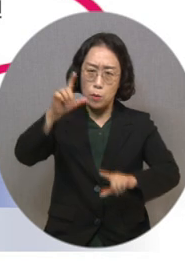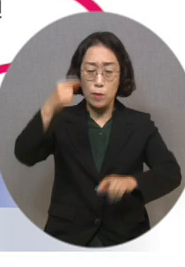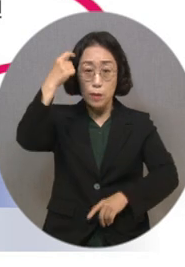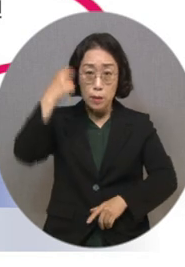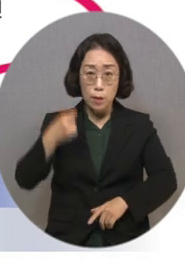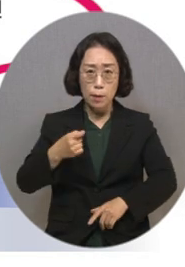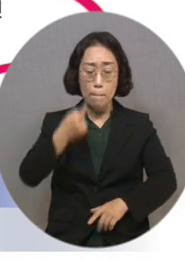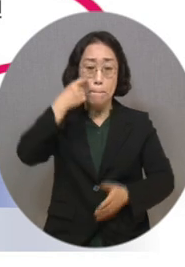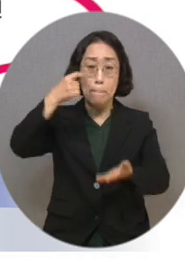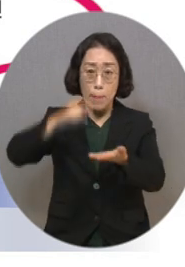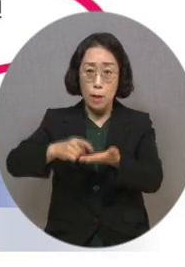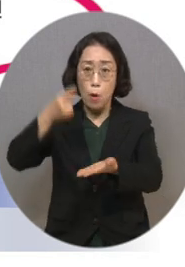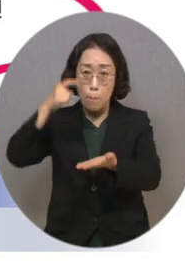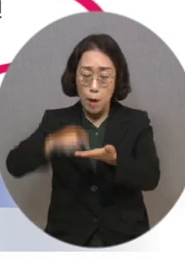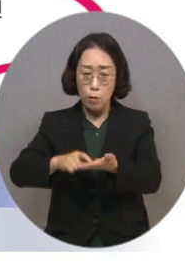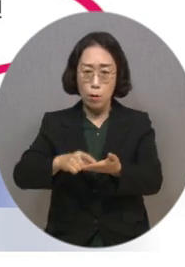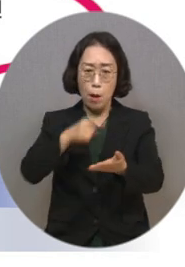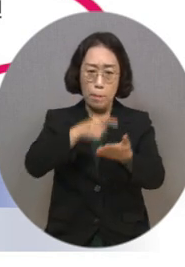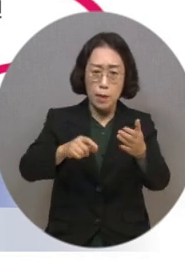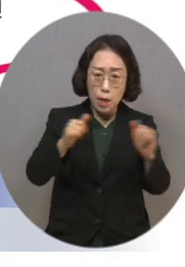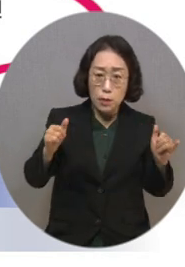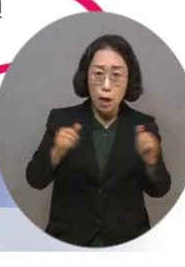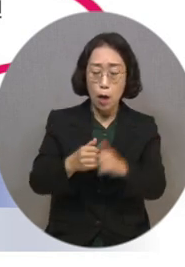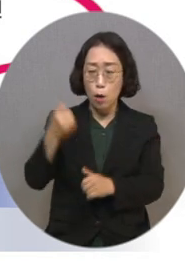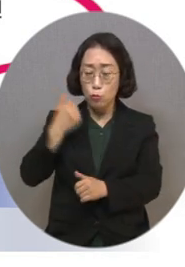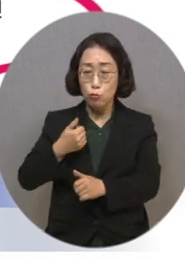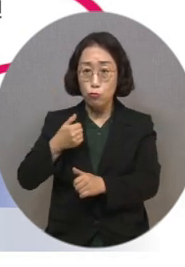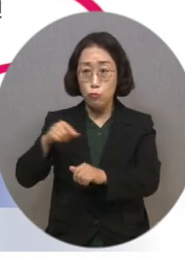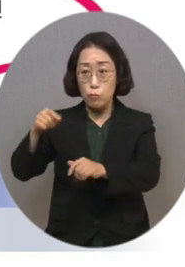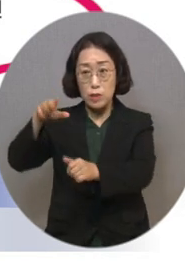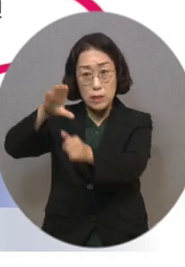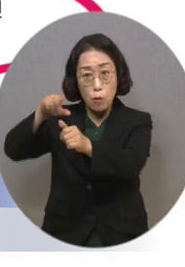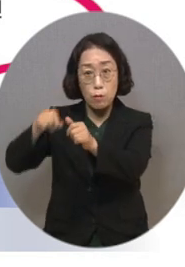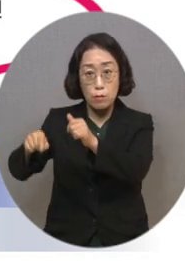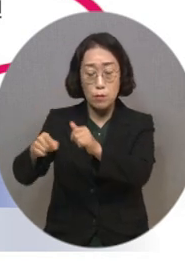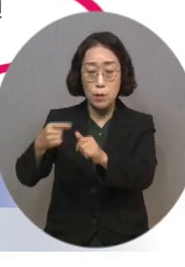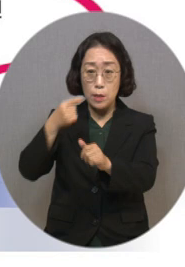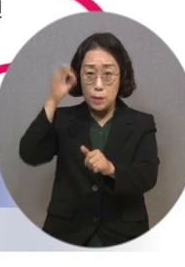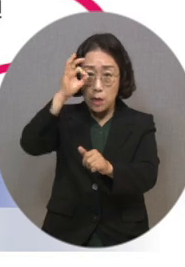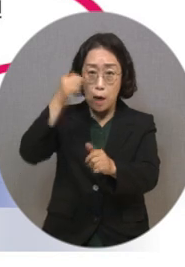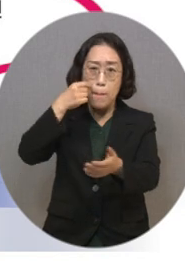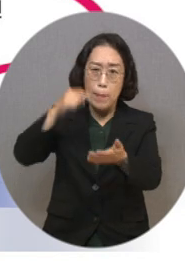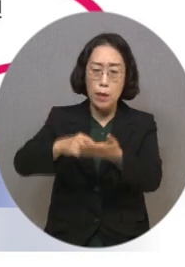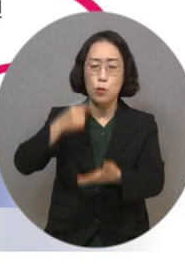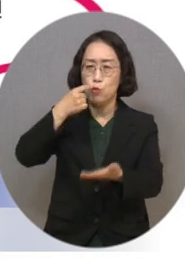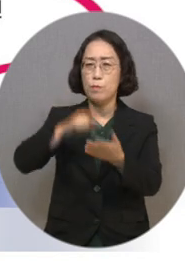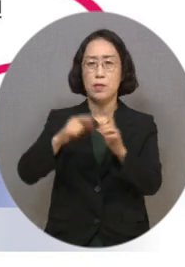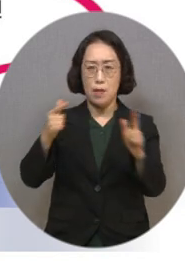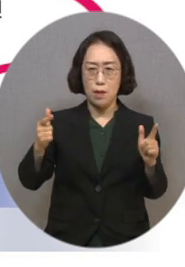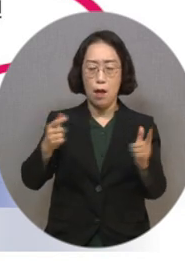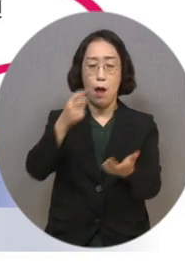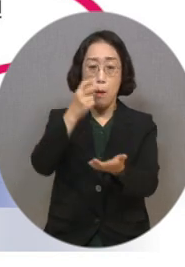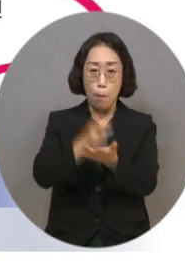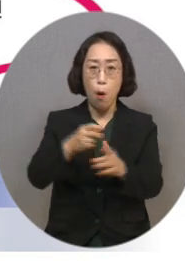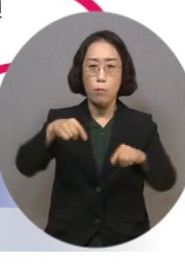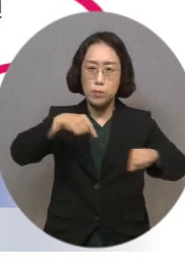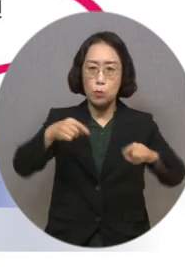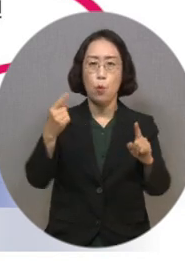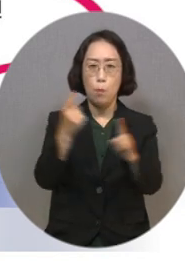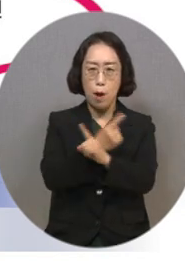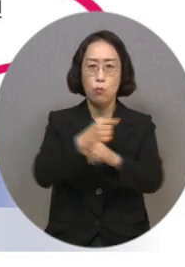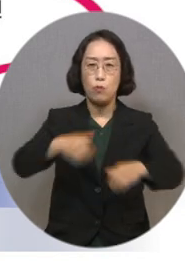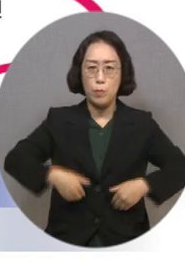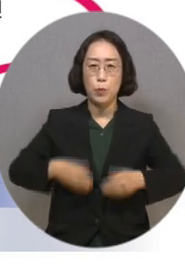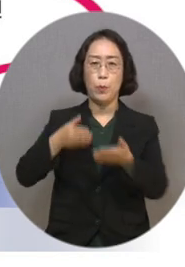있음에도 피해자와 행위자 추적이 쉽지 않다며 제도적 보안가 실질적인 대응 마련이 필요하다고